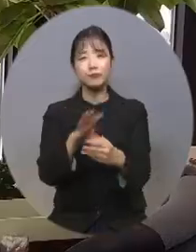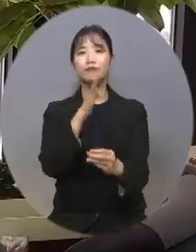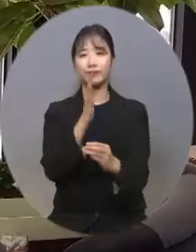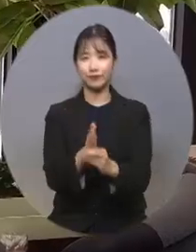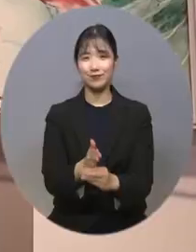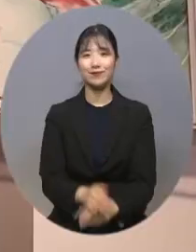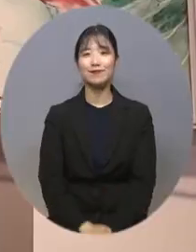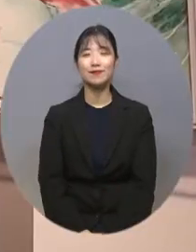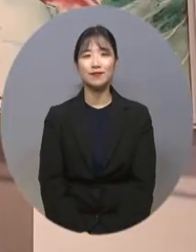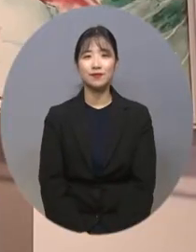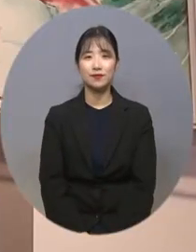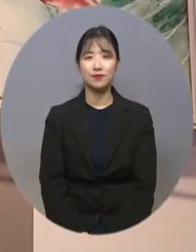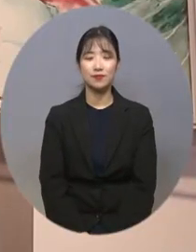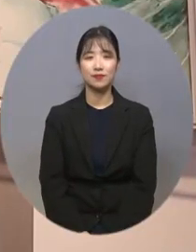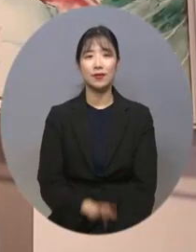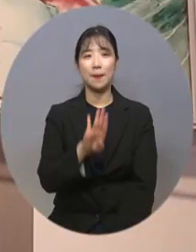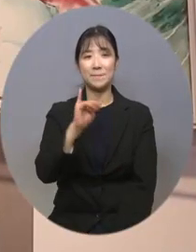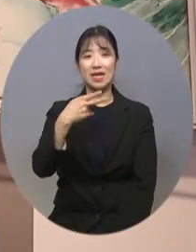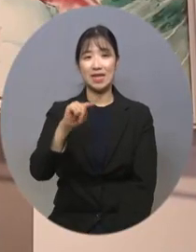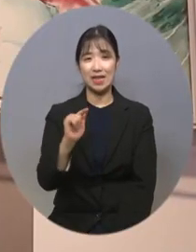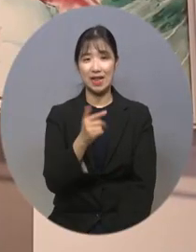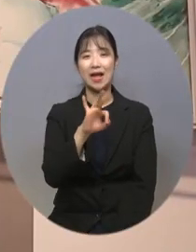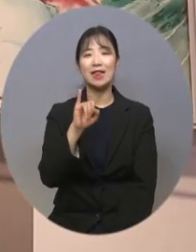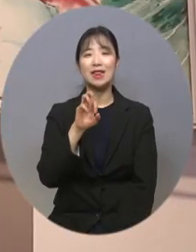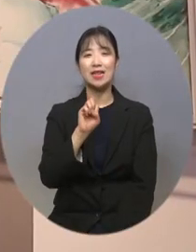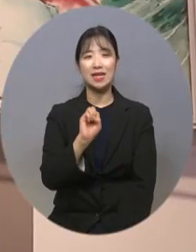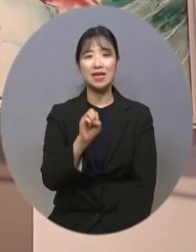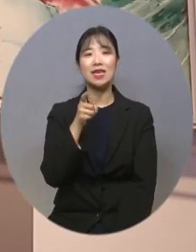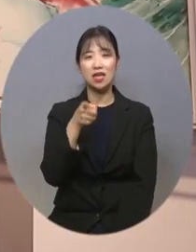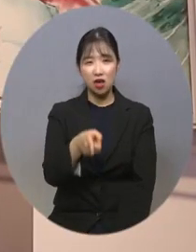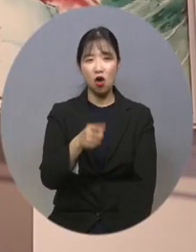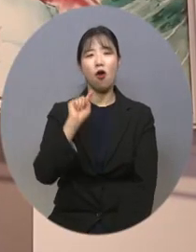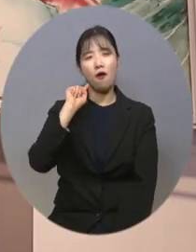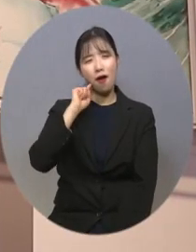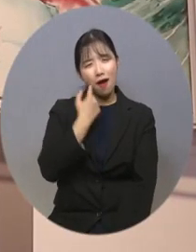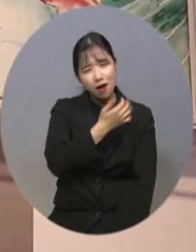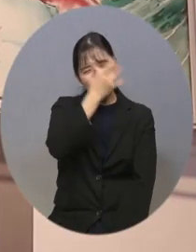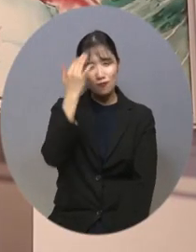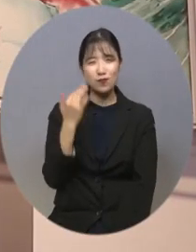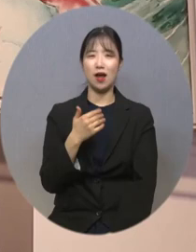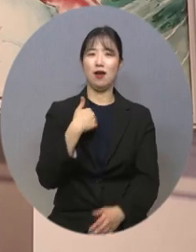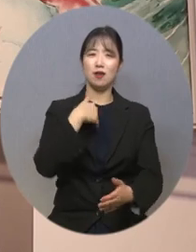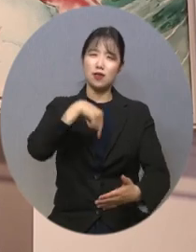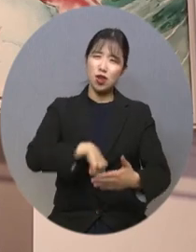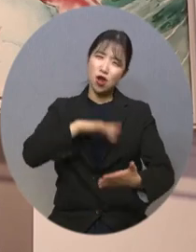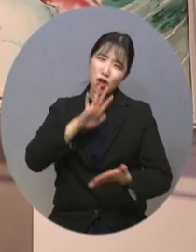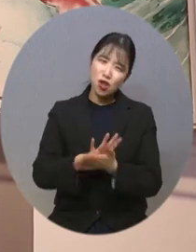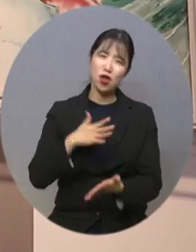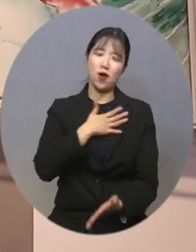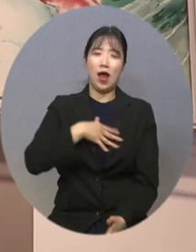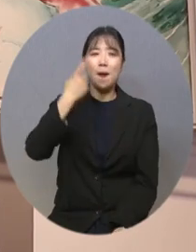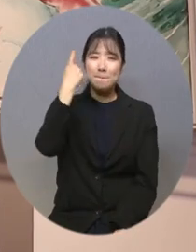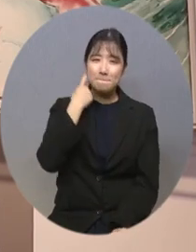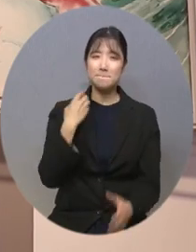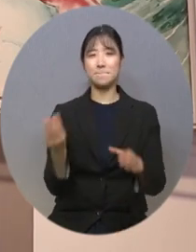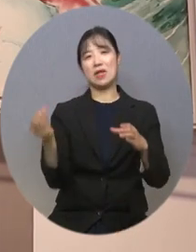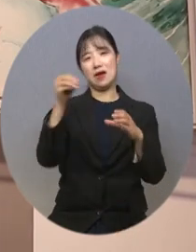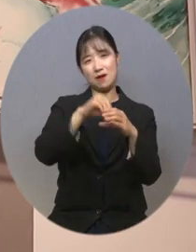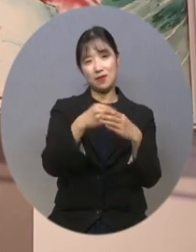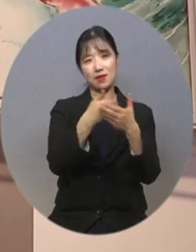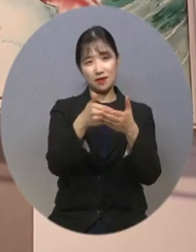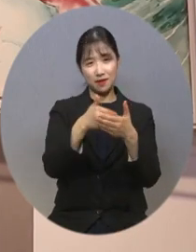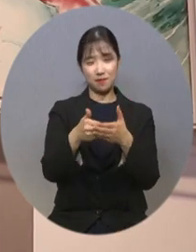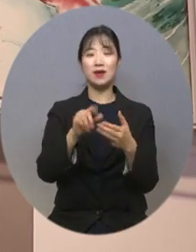이어왔습니다. 비단 잉어의 섬세한 아름다움을 창작의 열정과 감성으로 담아낸 이번 작품들은